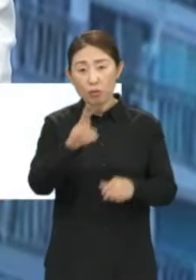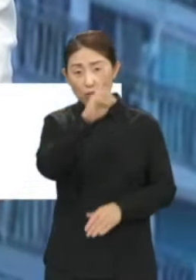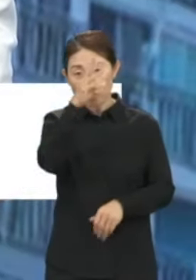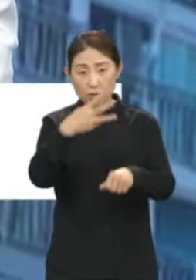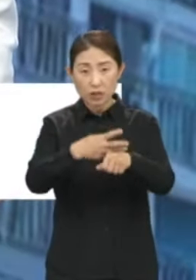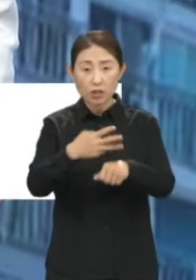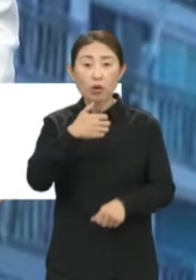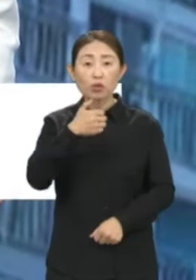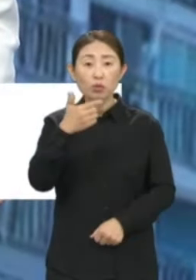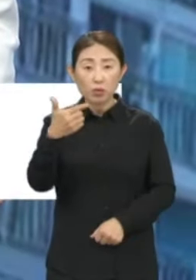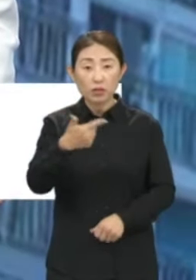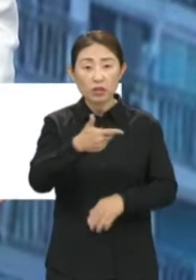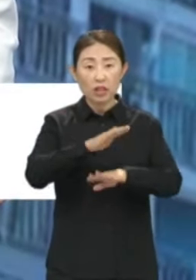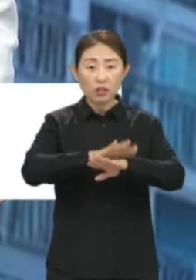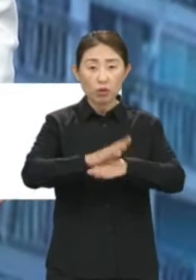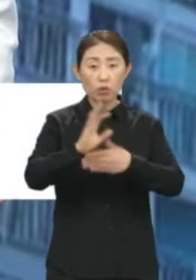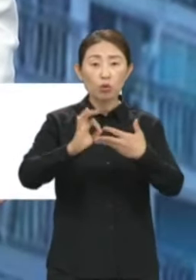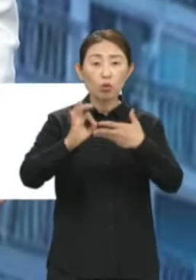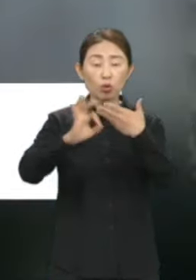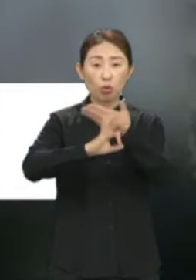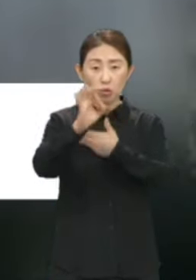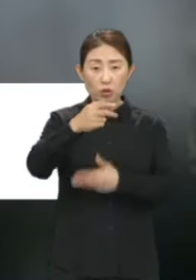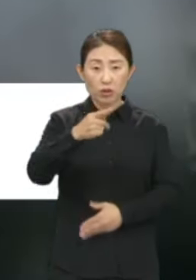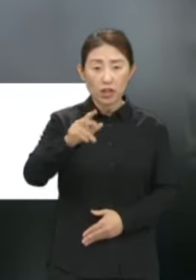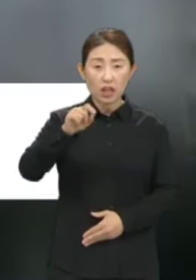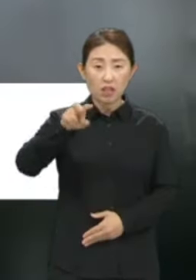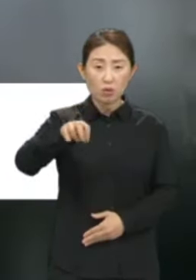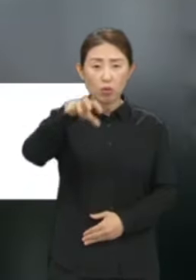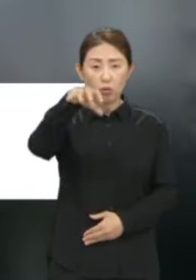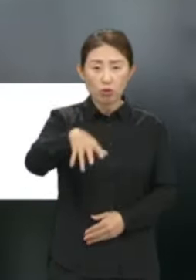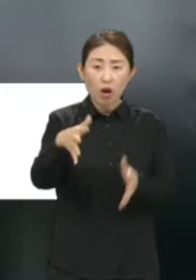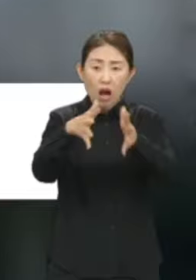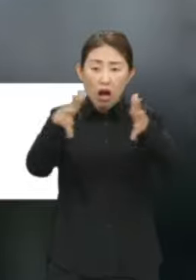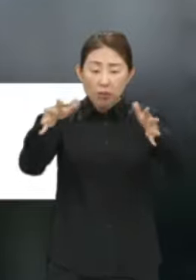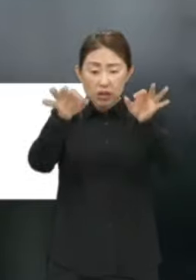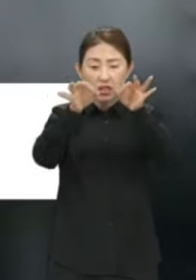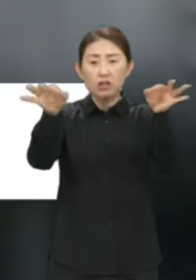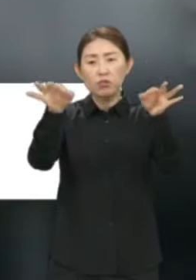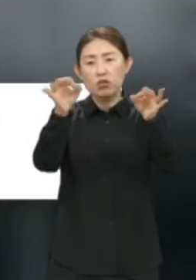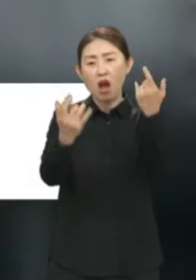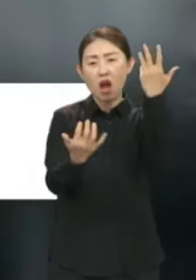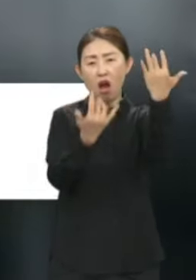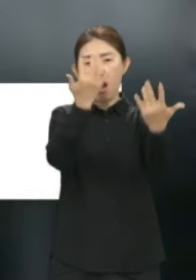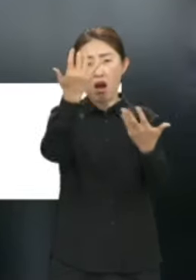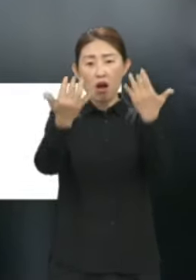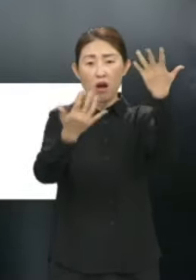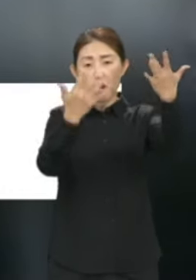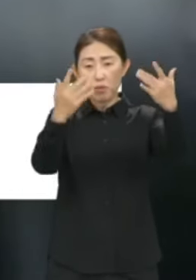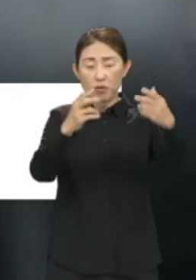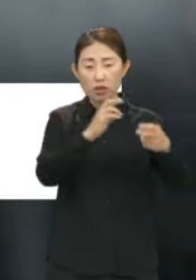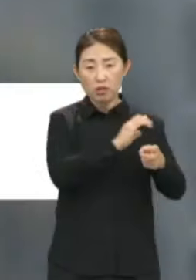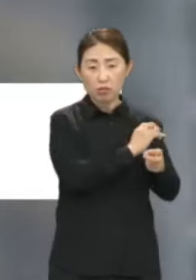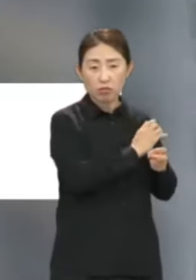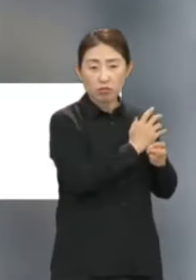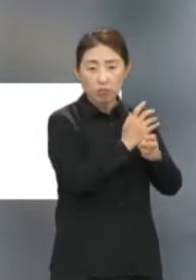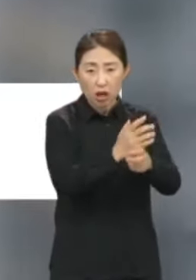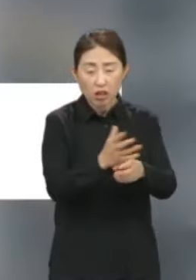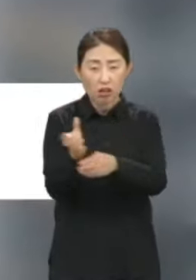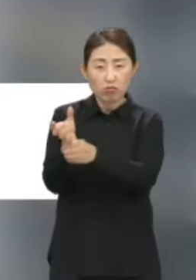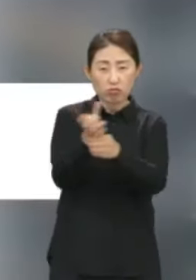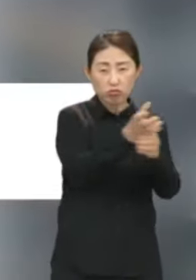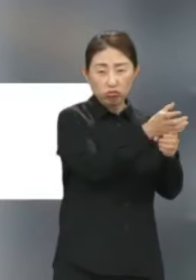오늘 오후 3시 55분쯤 대전 동구 대성동의 한 아파트 10층에서 불이 나 소방당국이 25분 만에